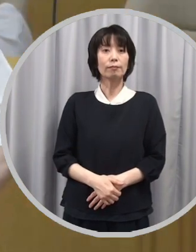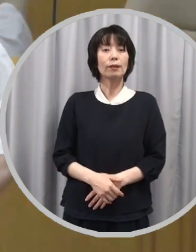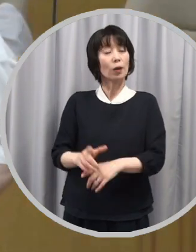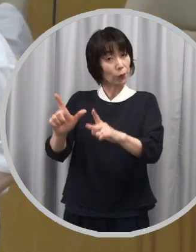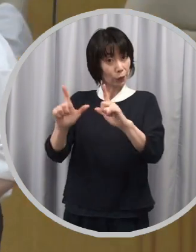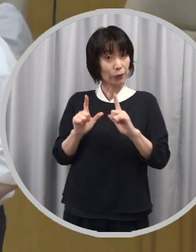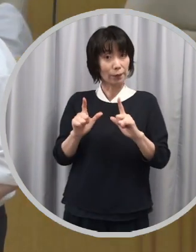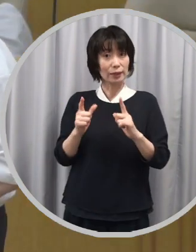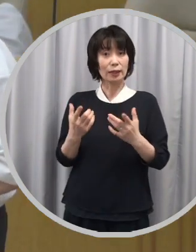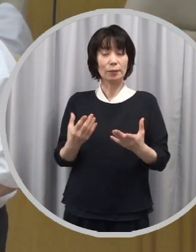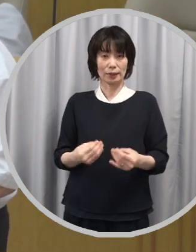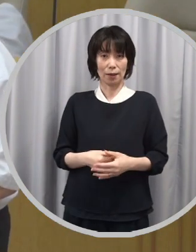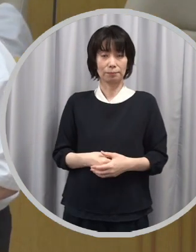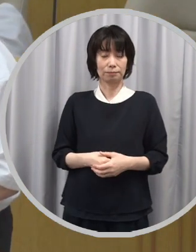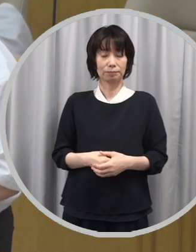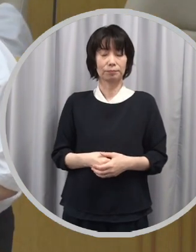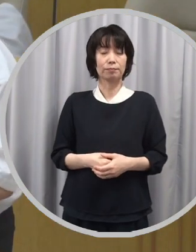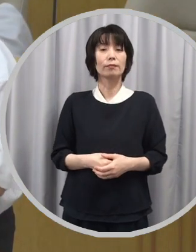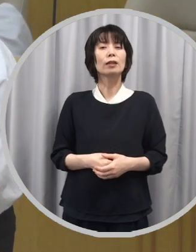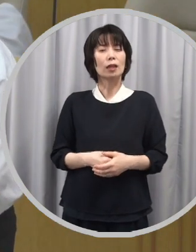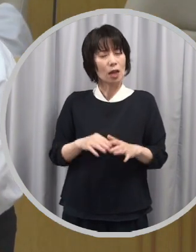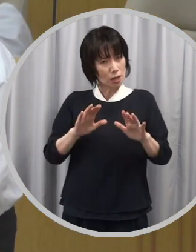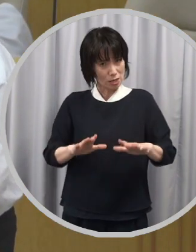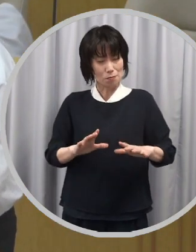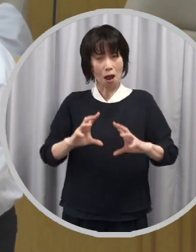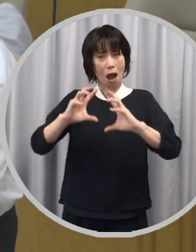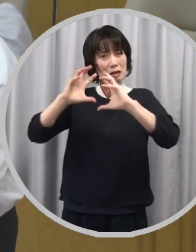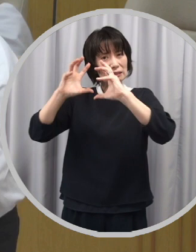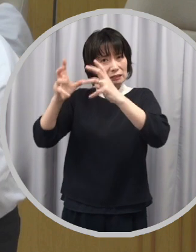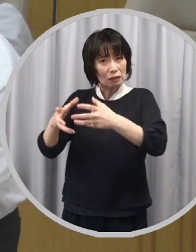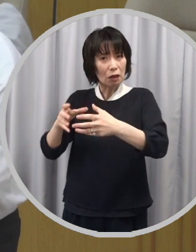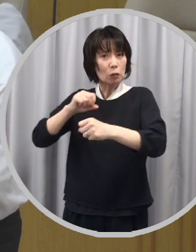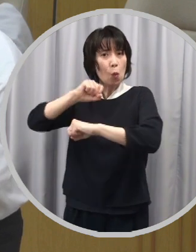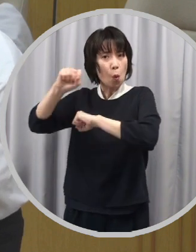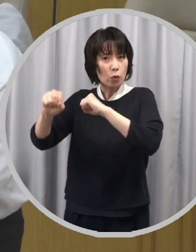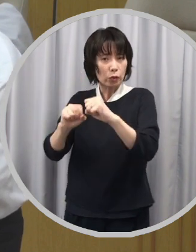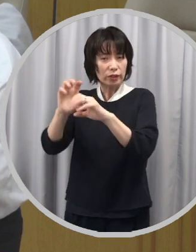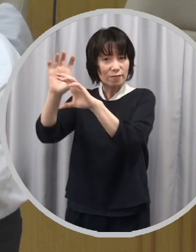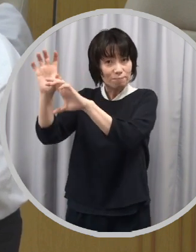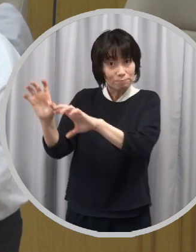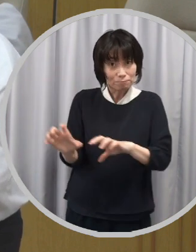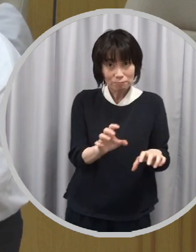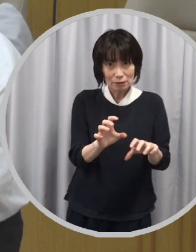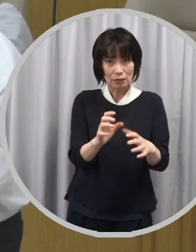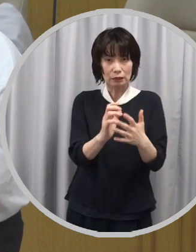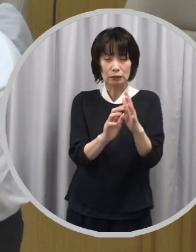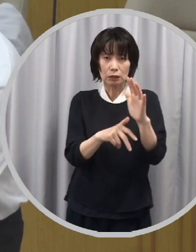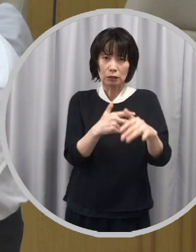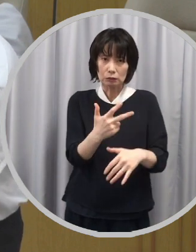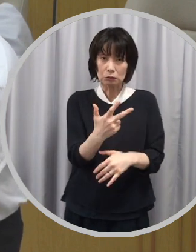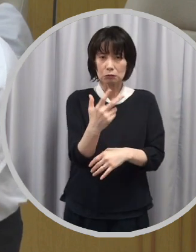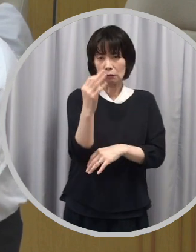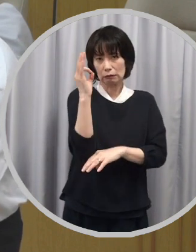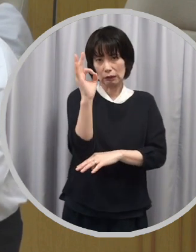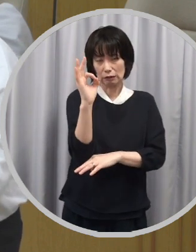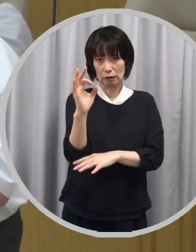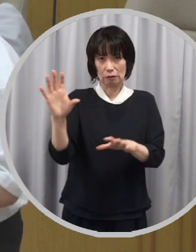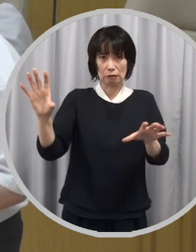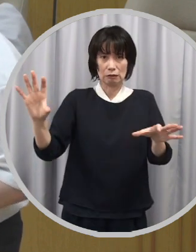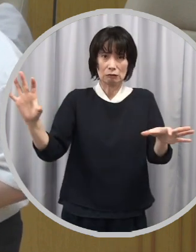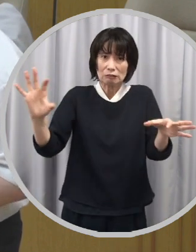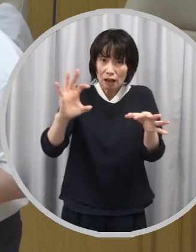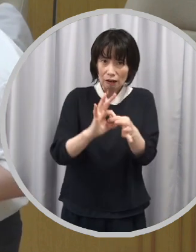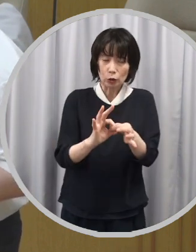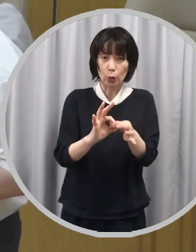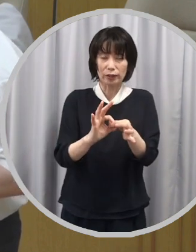ご答弁をいただきました。もう今や世界の動向が石狩の財政に直結していると言っても